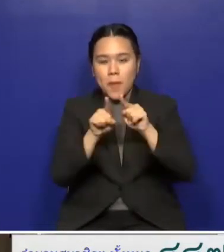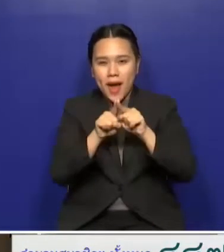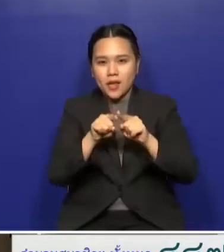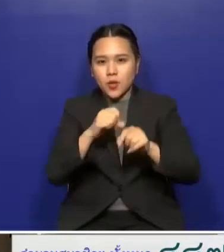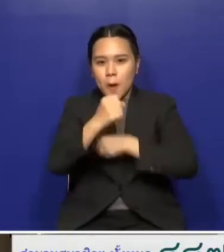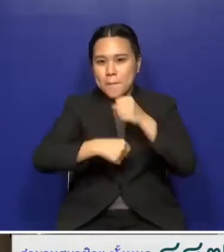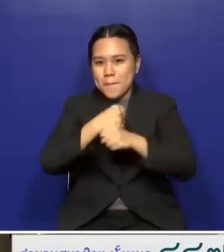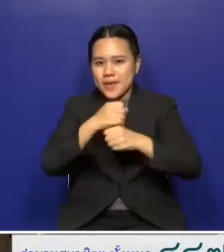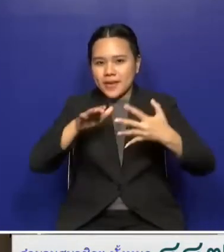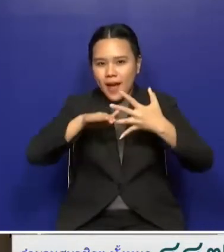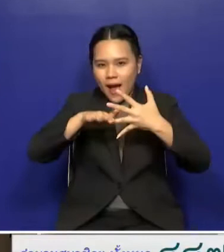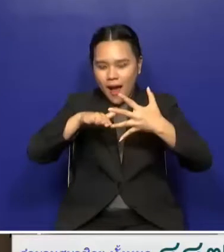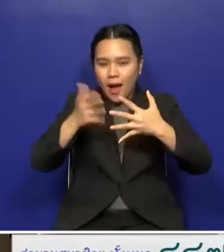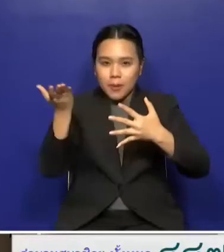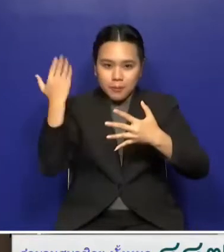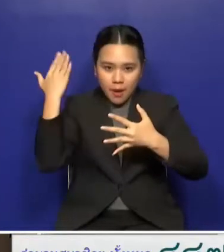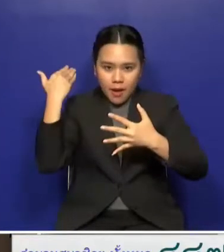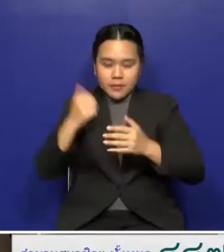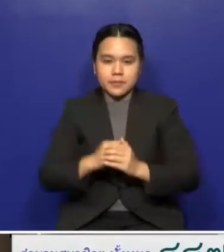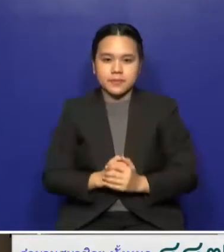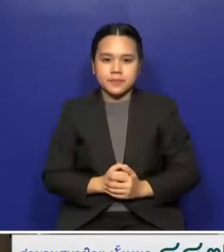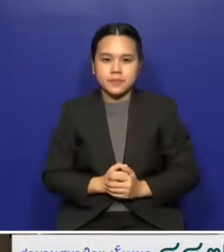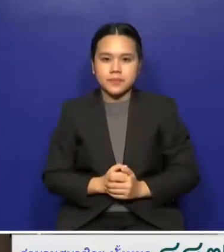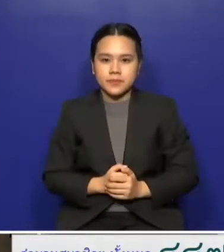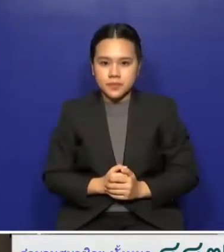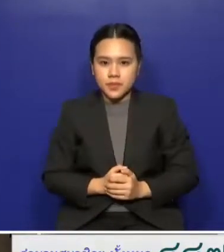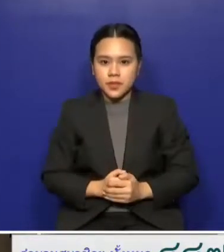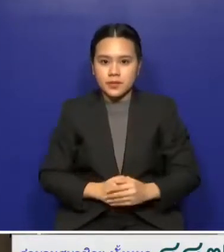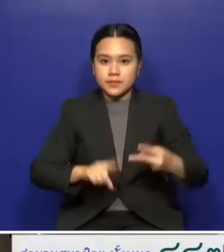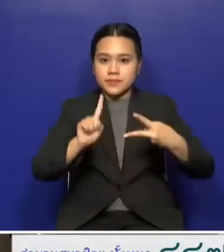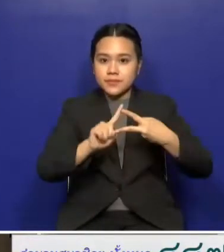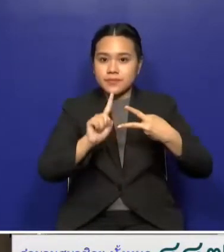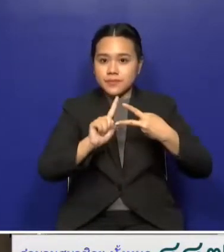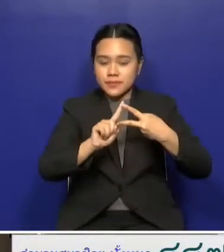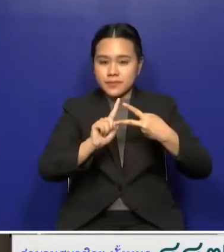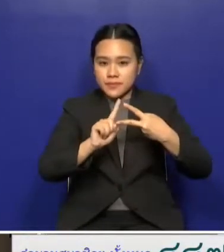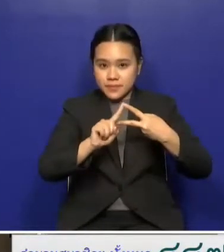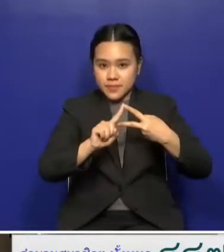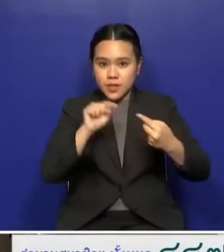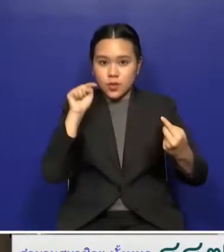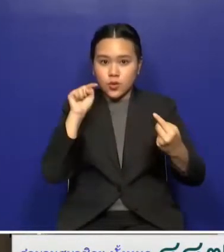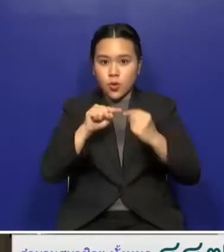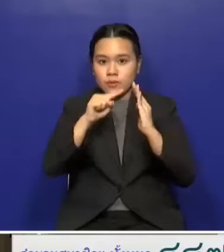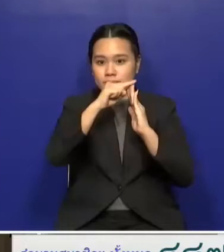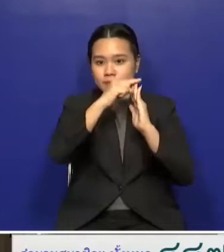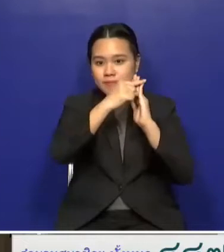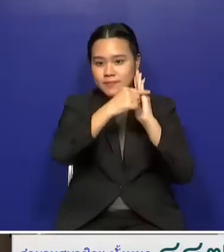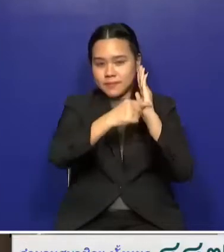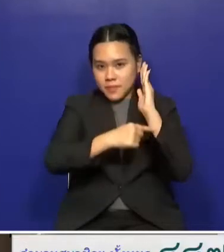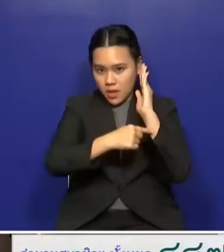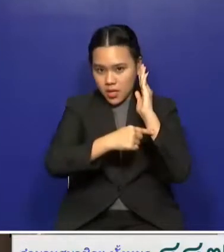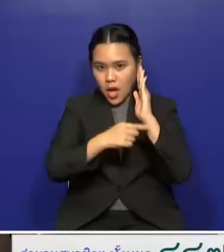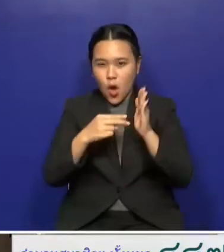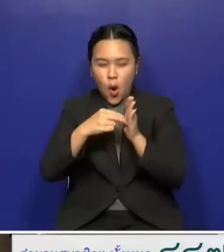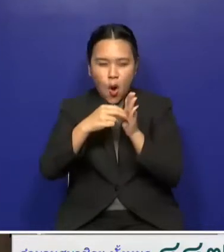าสำหรับข้อ1การบริหารชายแดนละหลวมไม่ได้เกิดขึ้นที่สมุทรสาครเป็นที่